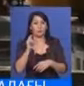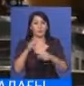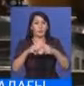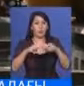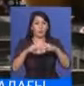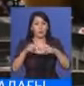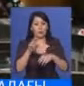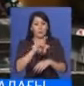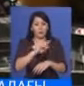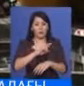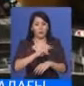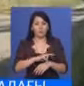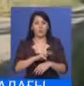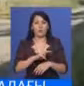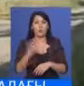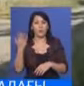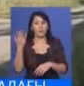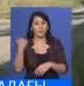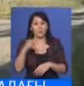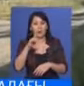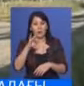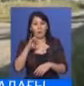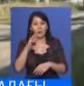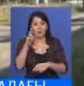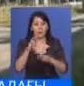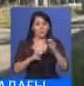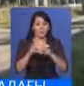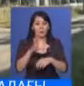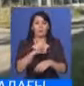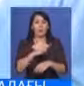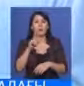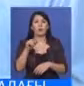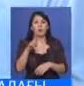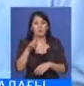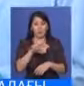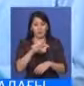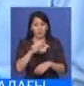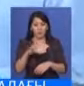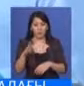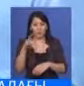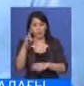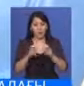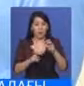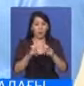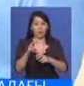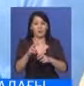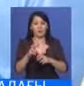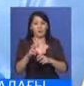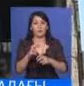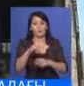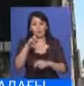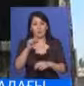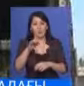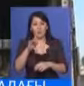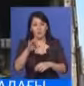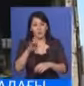мамандар да шақыртылды. Кейін Ерік Султанов бұрынғы Калинин атындағы зауытына бас соқты. 100 шаршы метр аумақты қамтитын өндіріс ошағында дата-центр